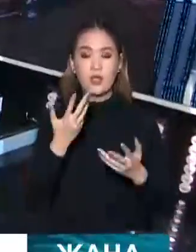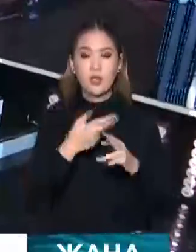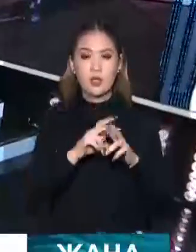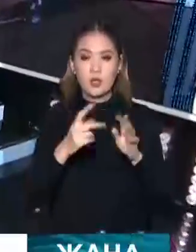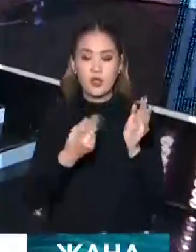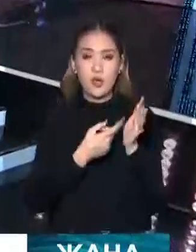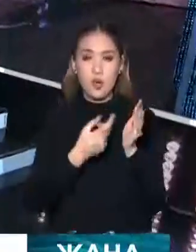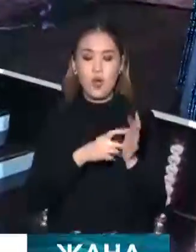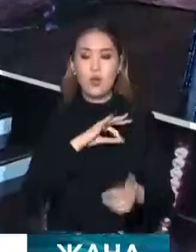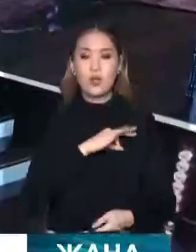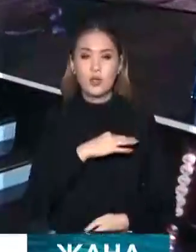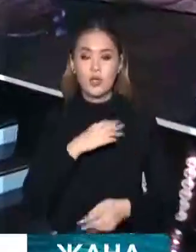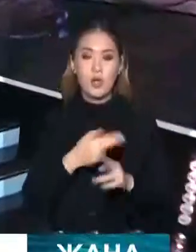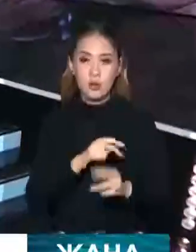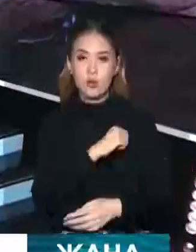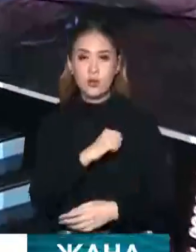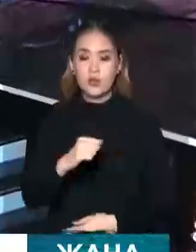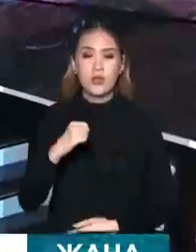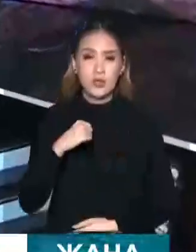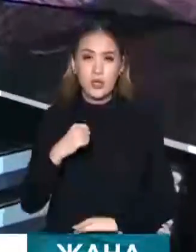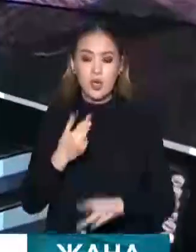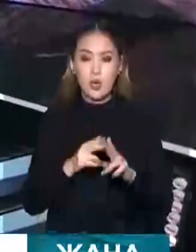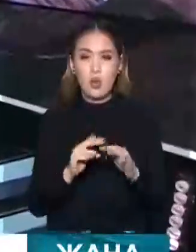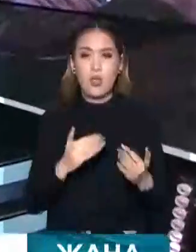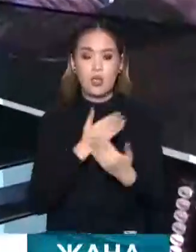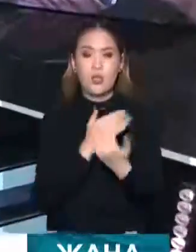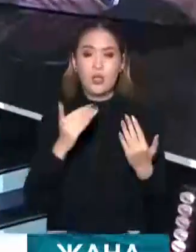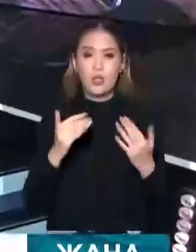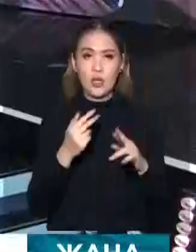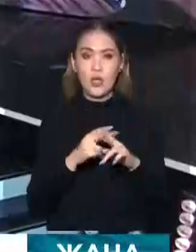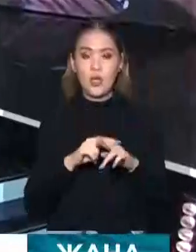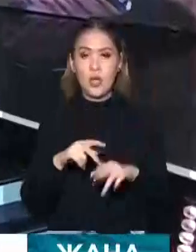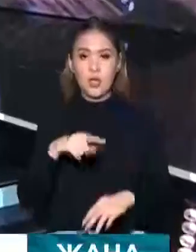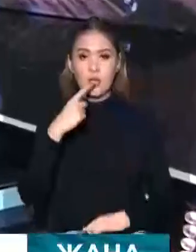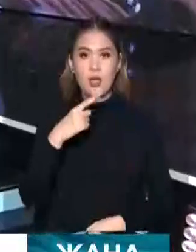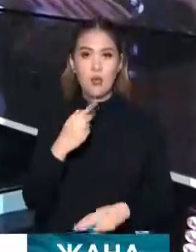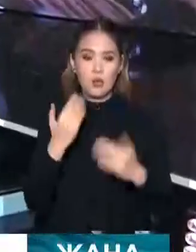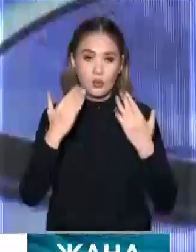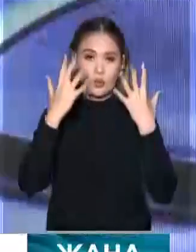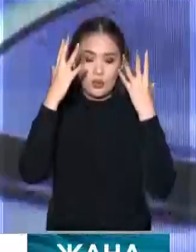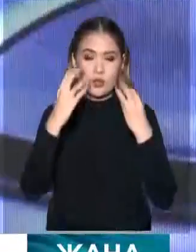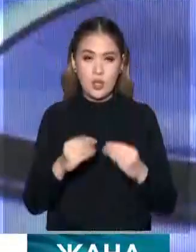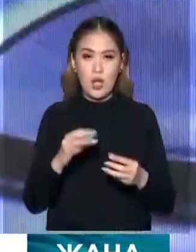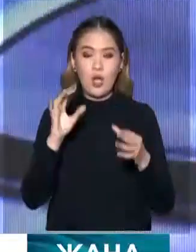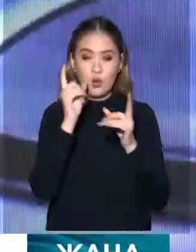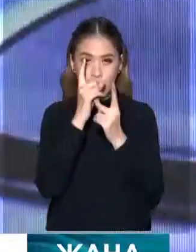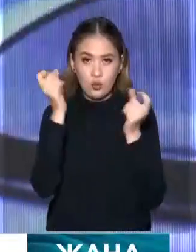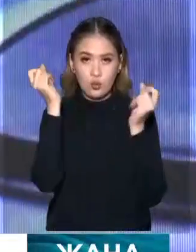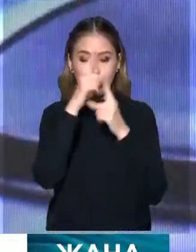тергеу органдары өздері осы оларға белгілі болғаннан бастап, яғни бүгін күннен бастап белгілі болды ғой.